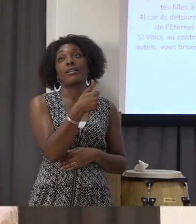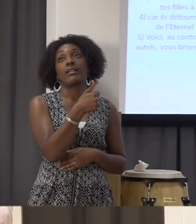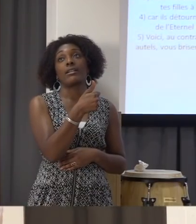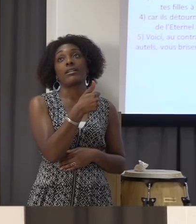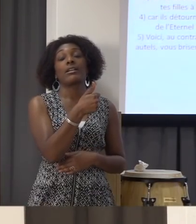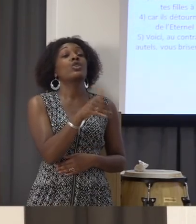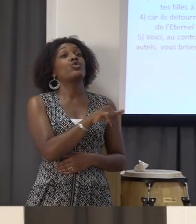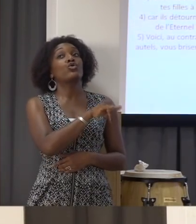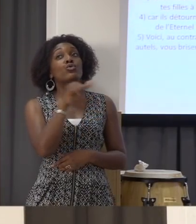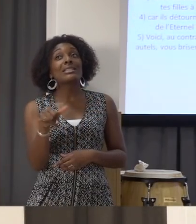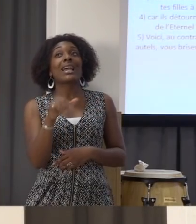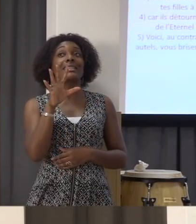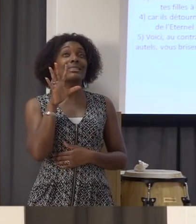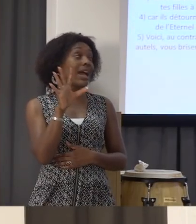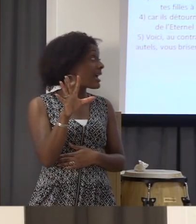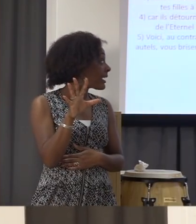à 5.